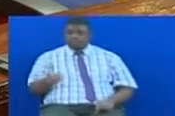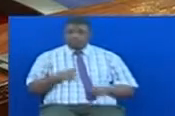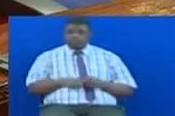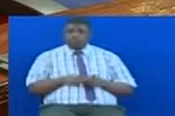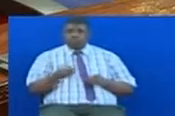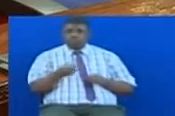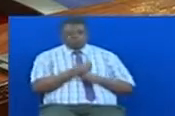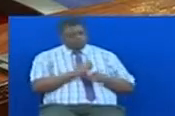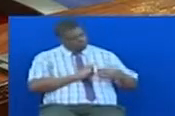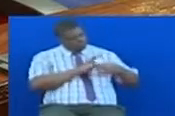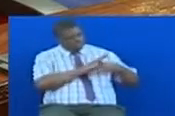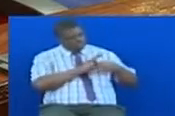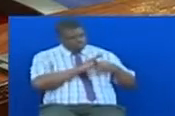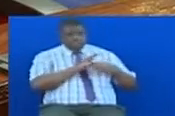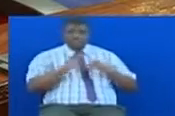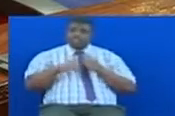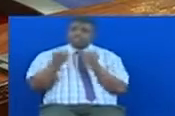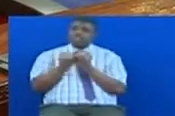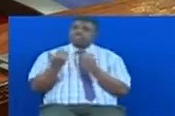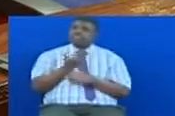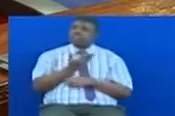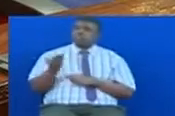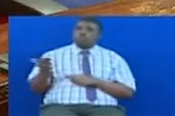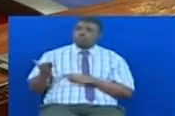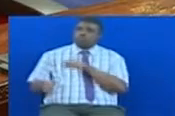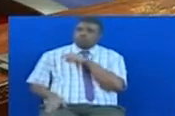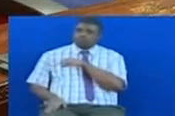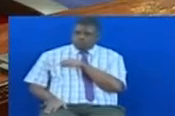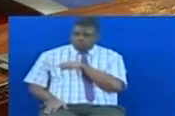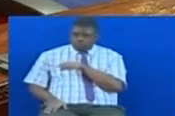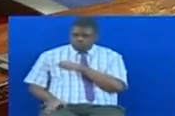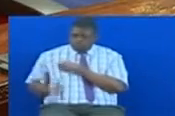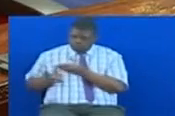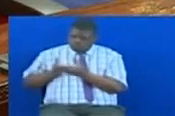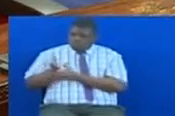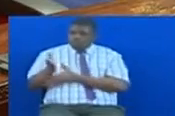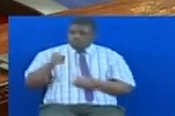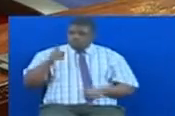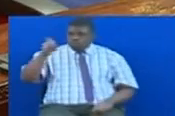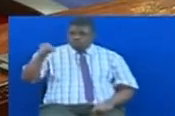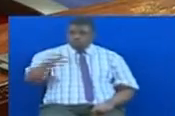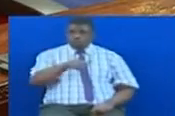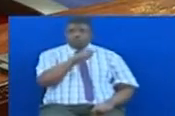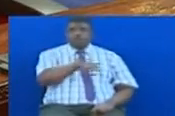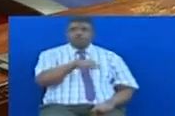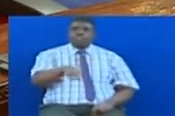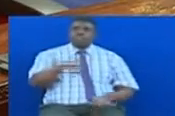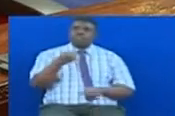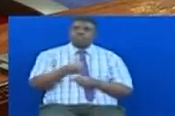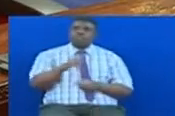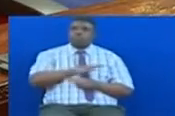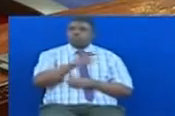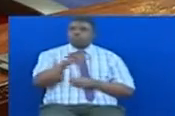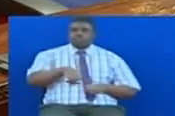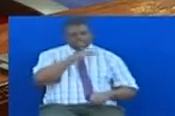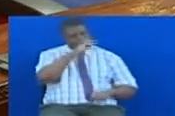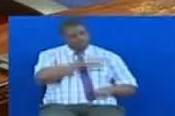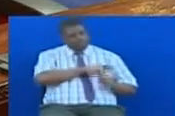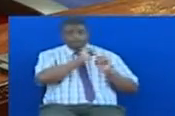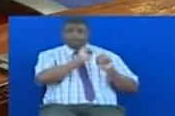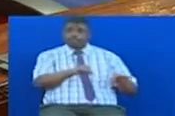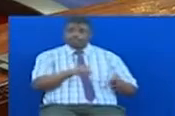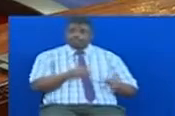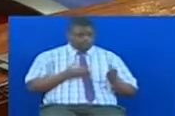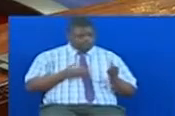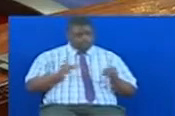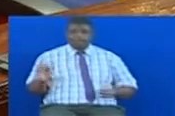kwa ushirikishwaji na zile taasisi zingine zote, kwamba kupitia huko watumishi wote, ajira mpya zote zitakuwa